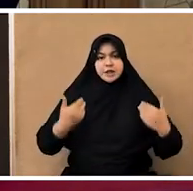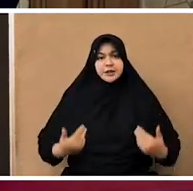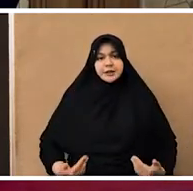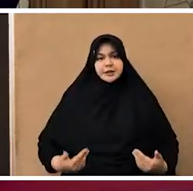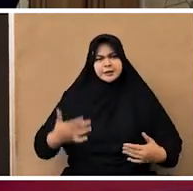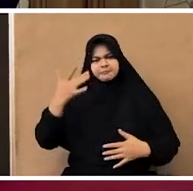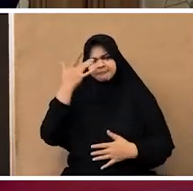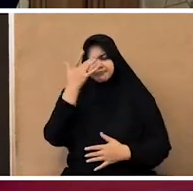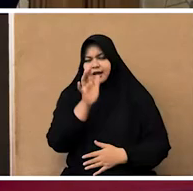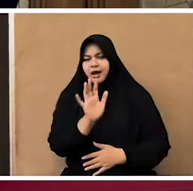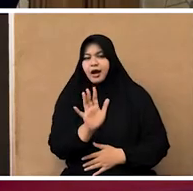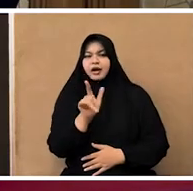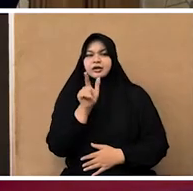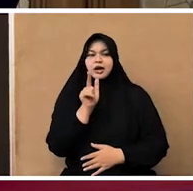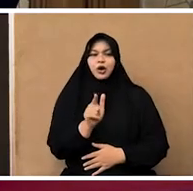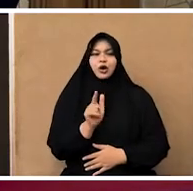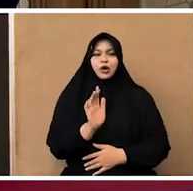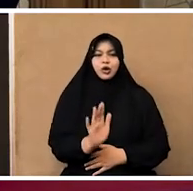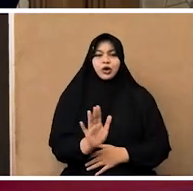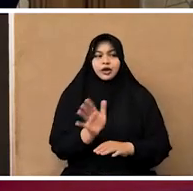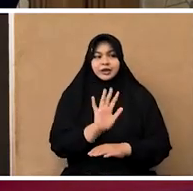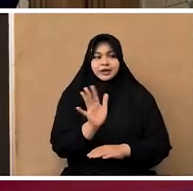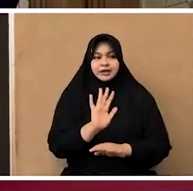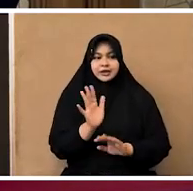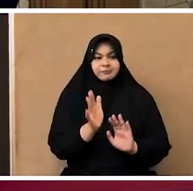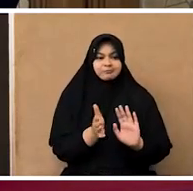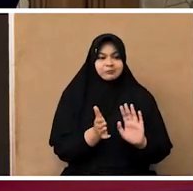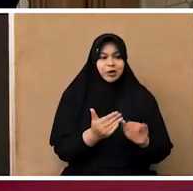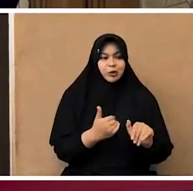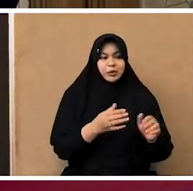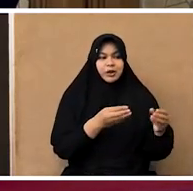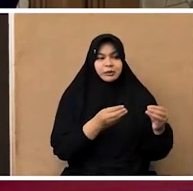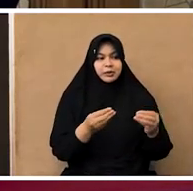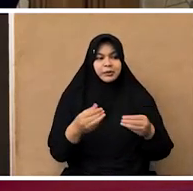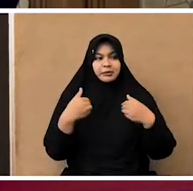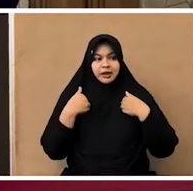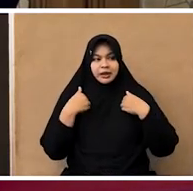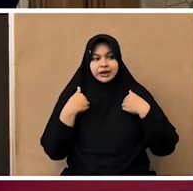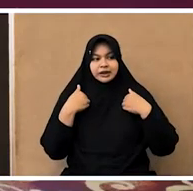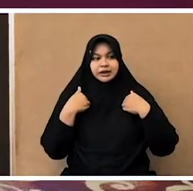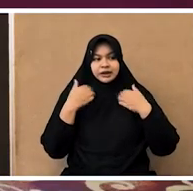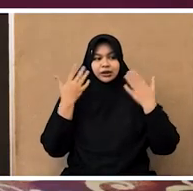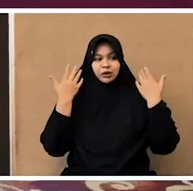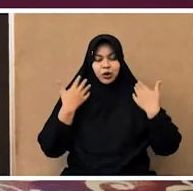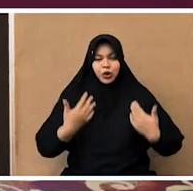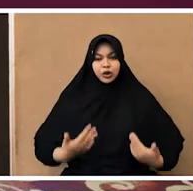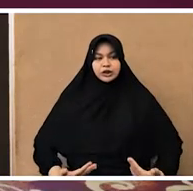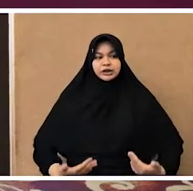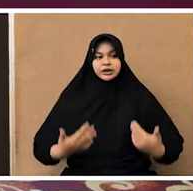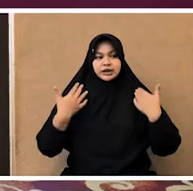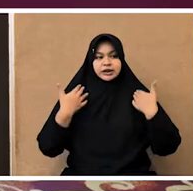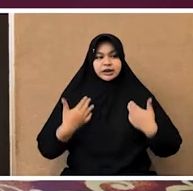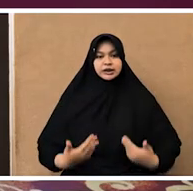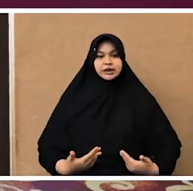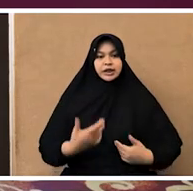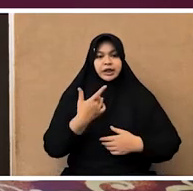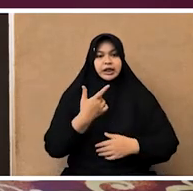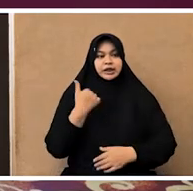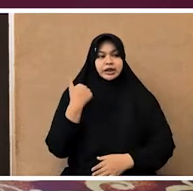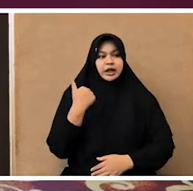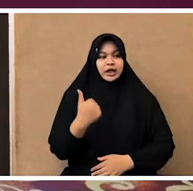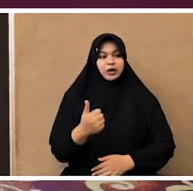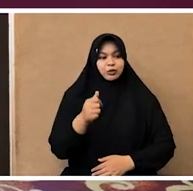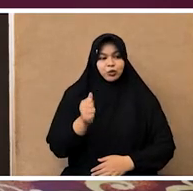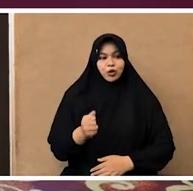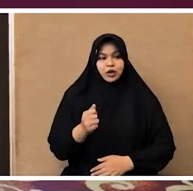ketika tidak live dia harus di dikembalikan lagi memiliki kondisi yang cakap hukum termasuk punya